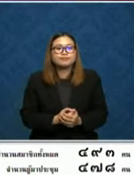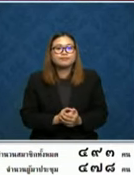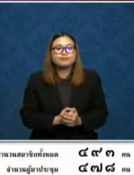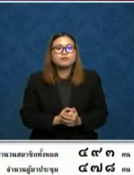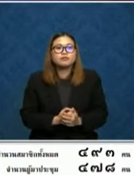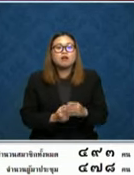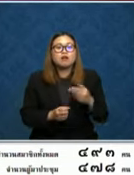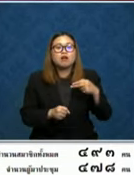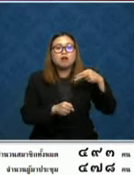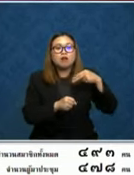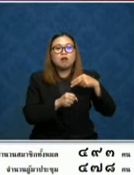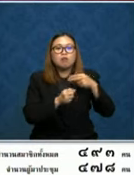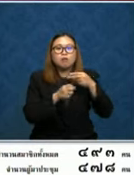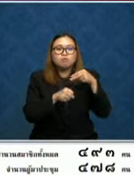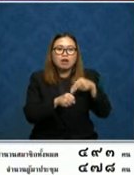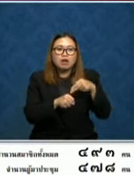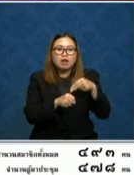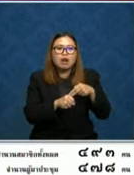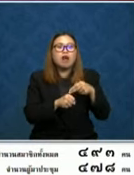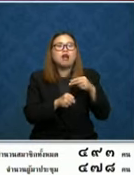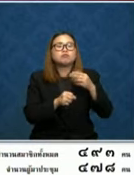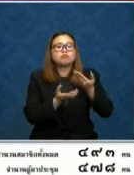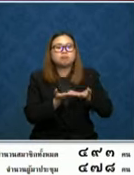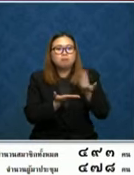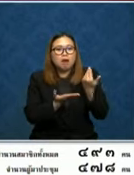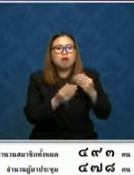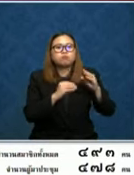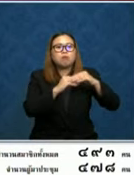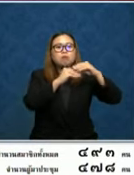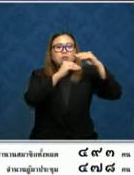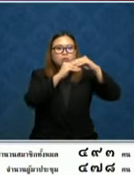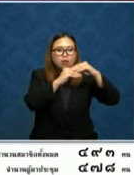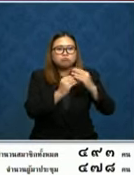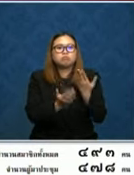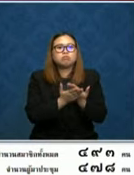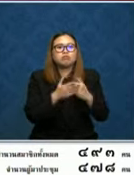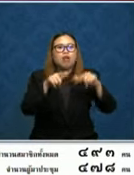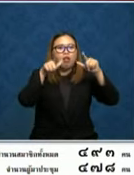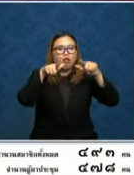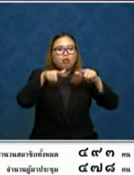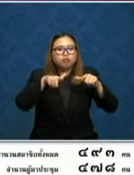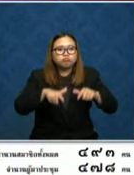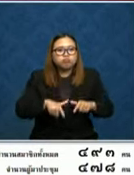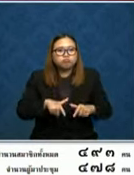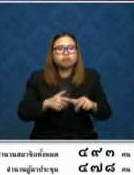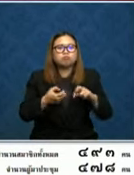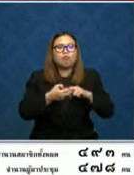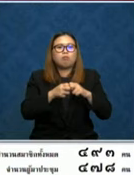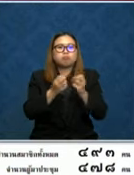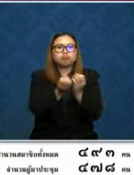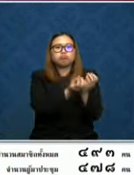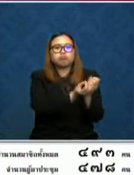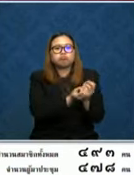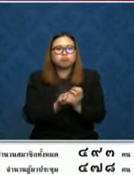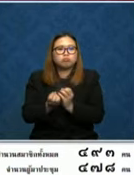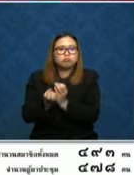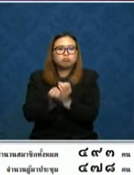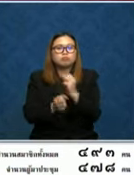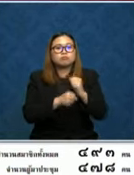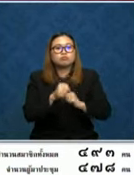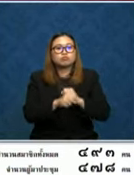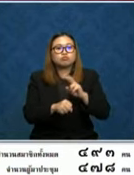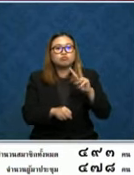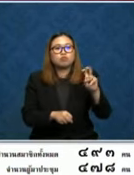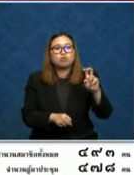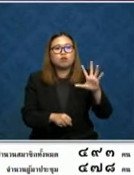ตัวสูงขึ้นรวมถึงภาวะเงินเฟ้อและการถดถอยทางเศรษฐกิจในปี2565มีการตั้งค